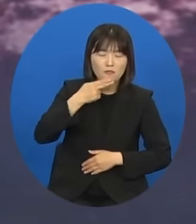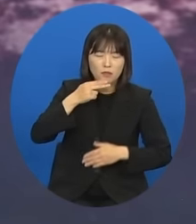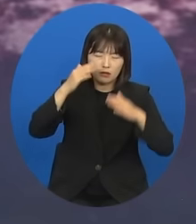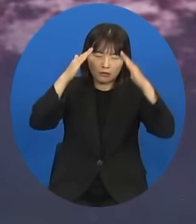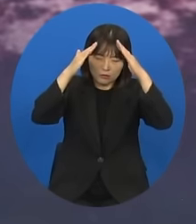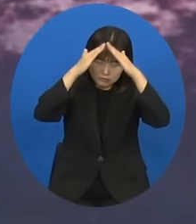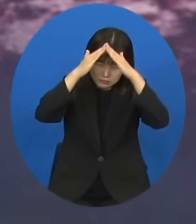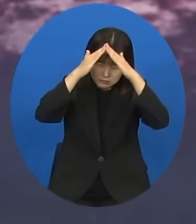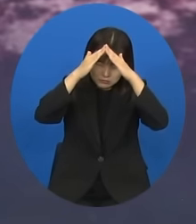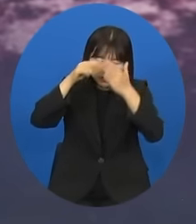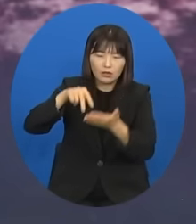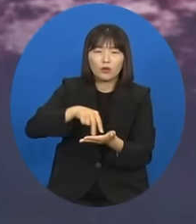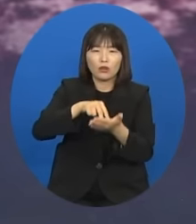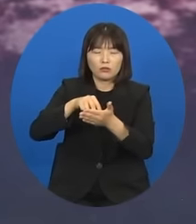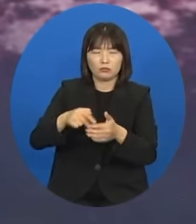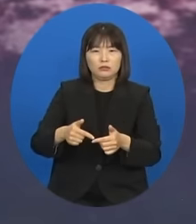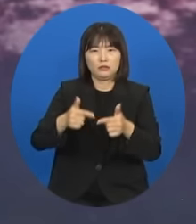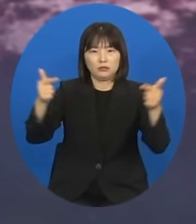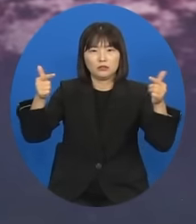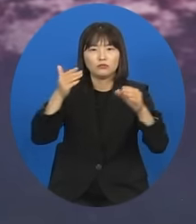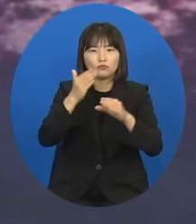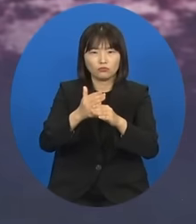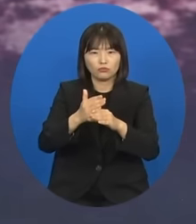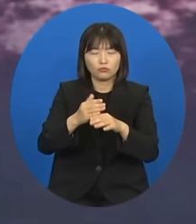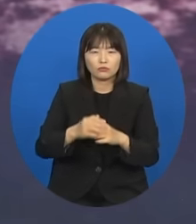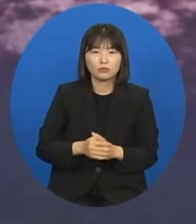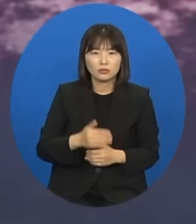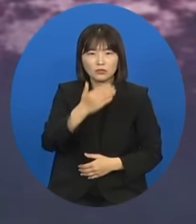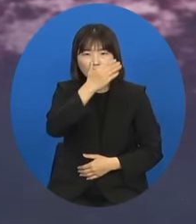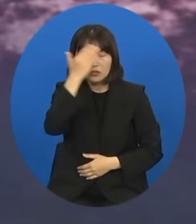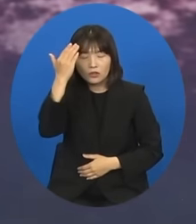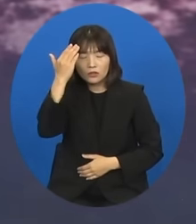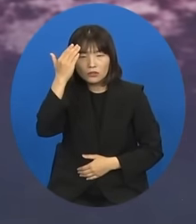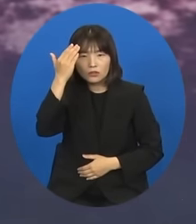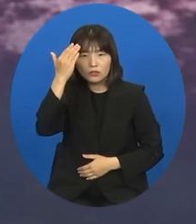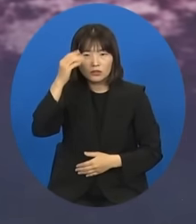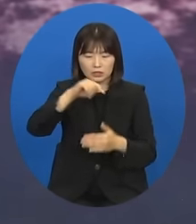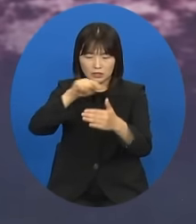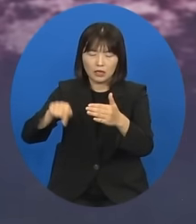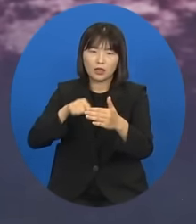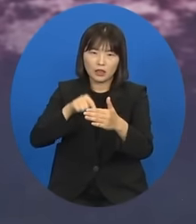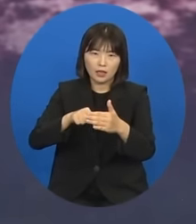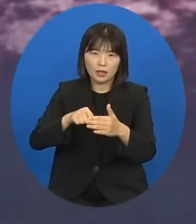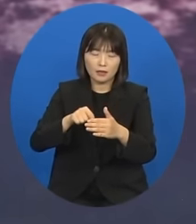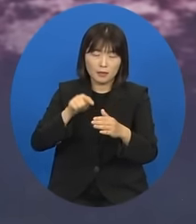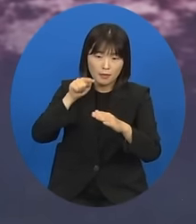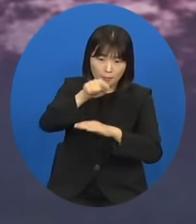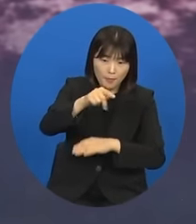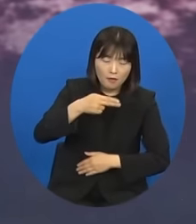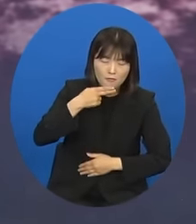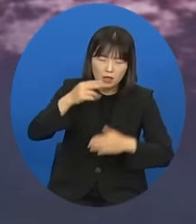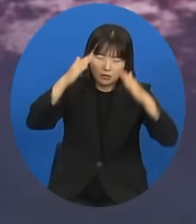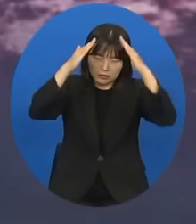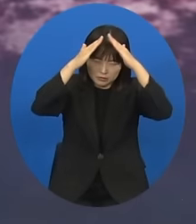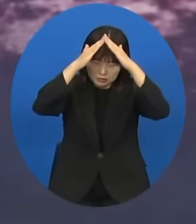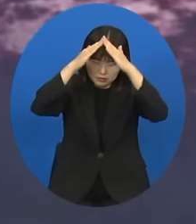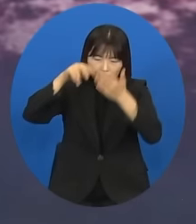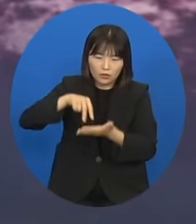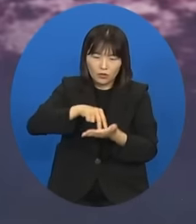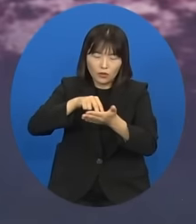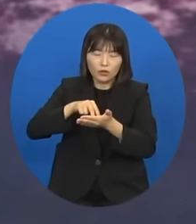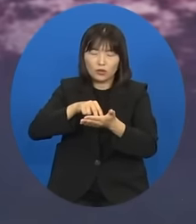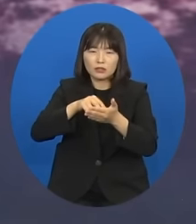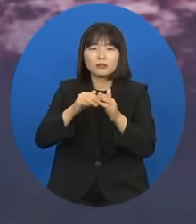있다고 합니다 주로 청년들 청년들 가운데 은둔형 토리가 늘어요 그